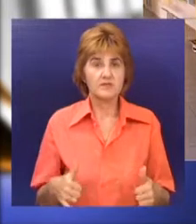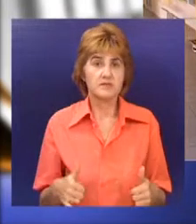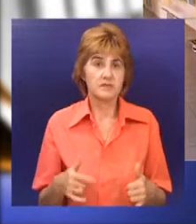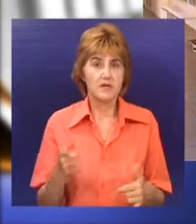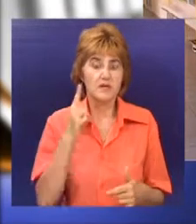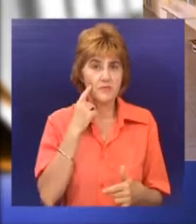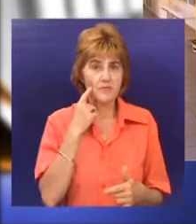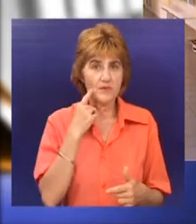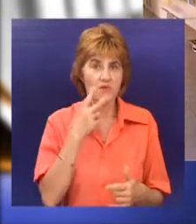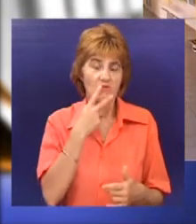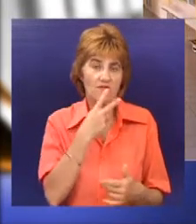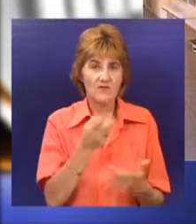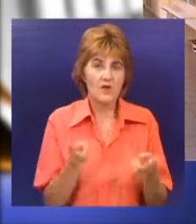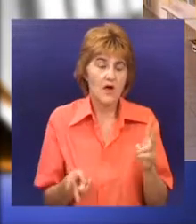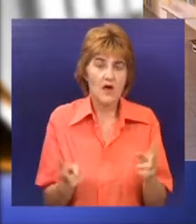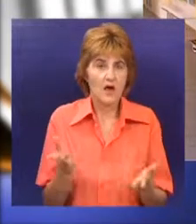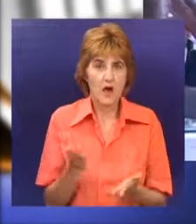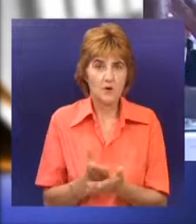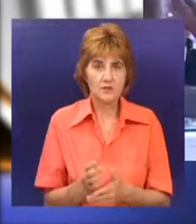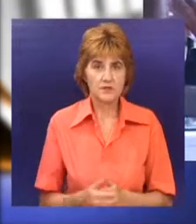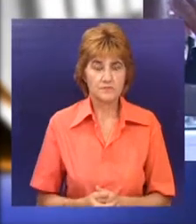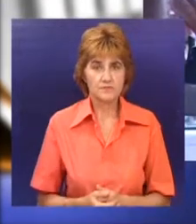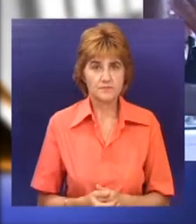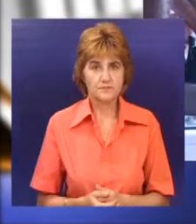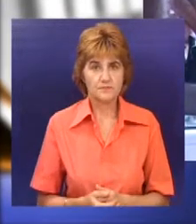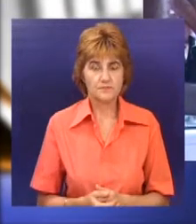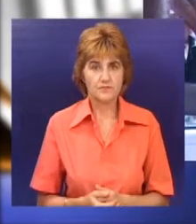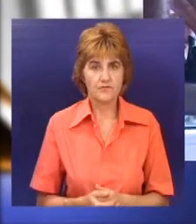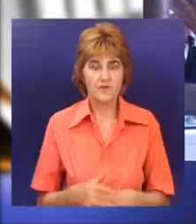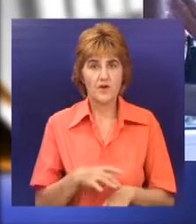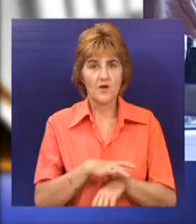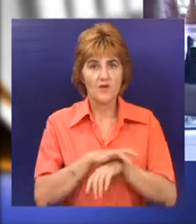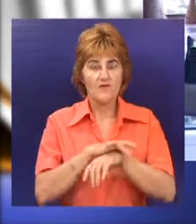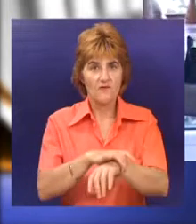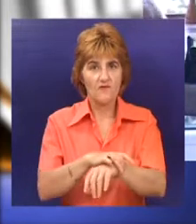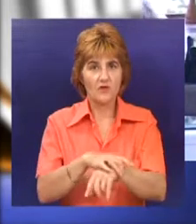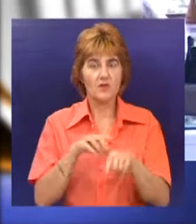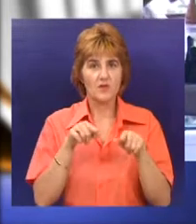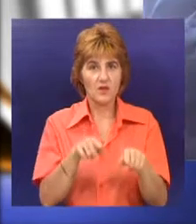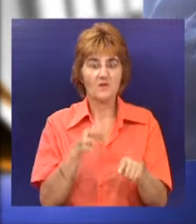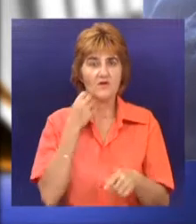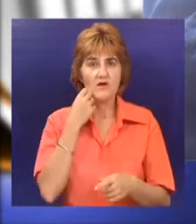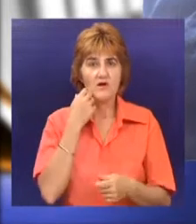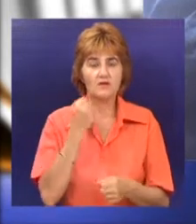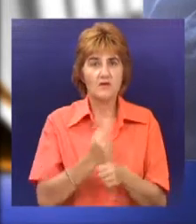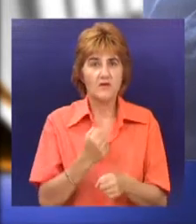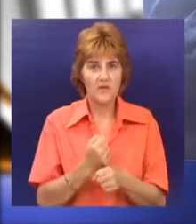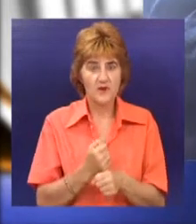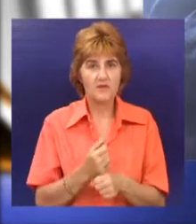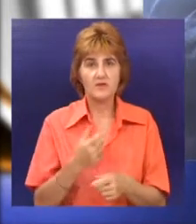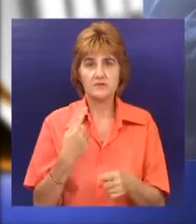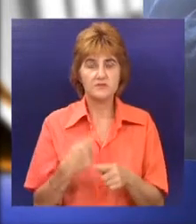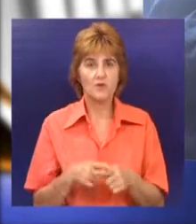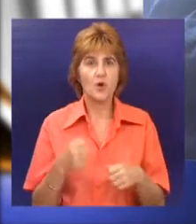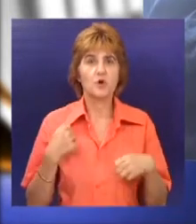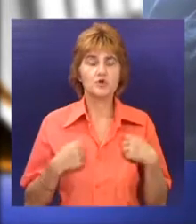to funkcionisati kad krenemo sa obukom. Ideja vodilja čelnika gerontološkog centra pri realizaciji ove radionice bila je da